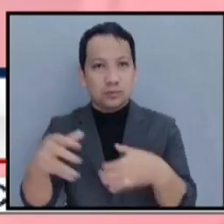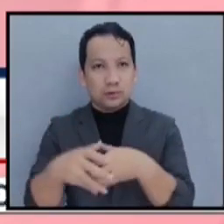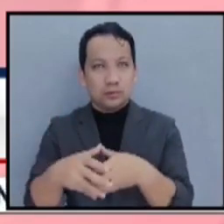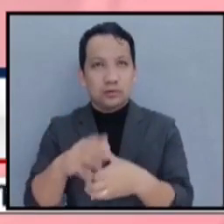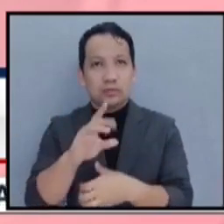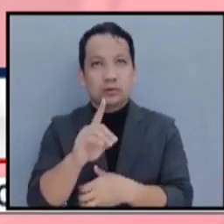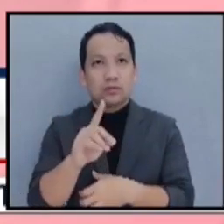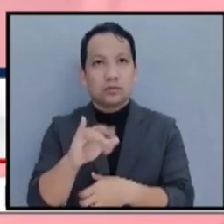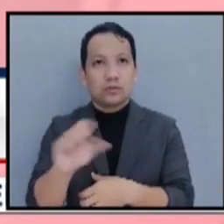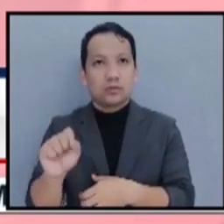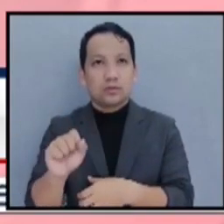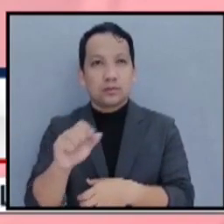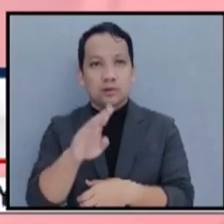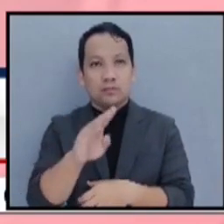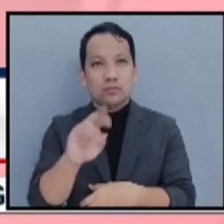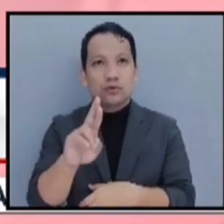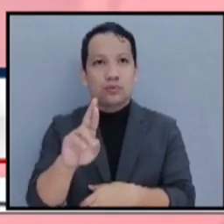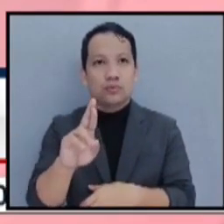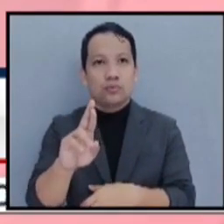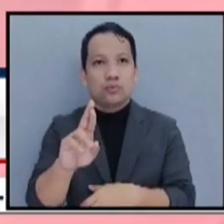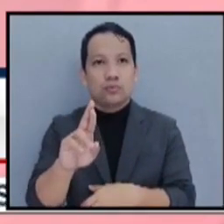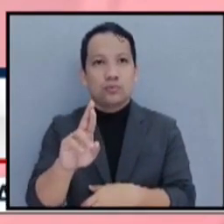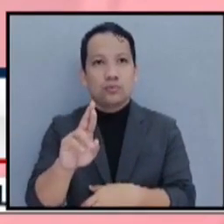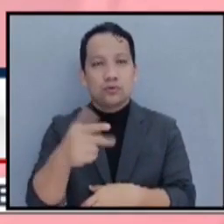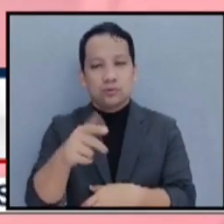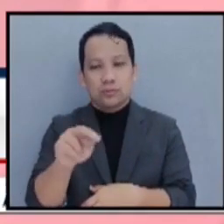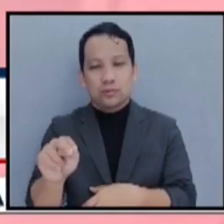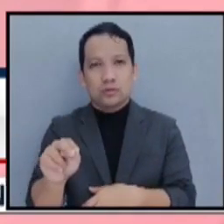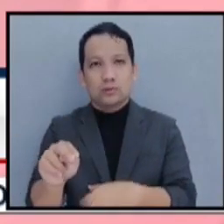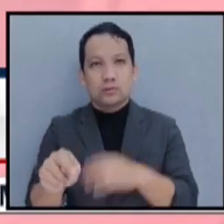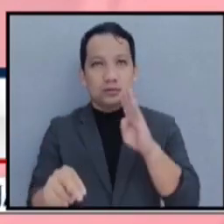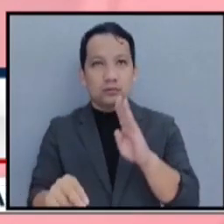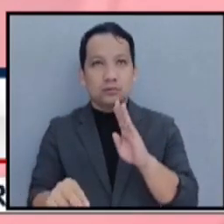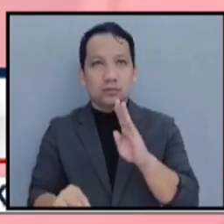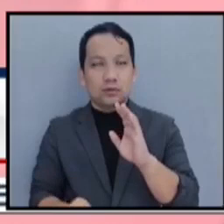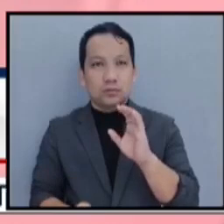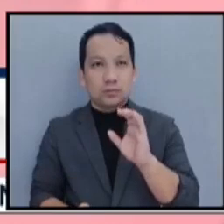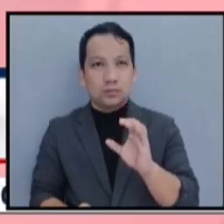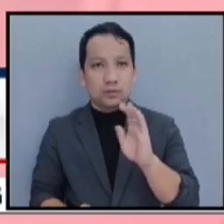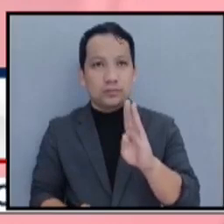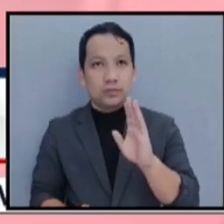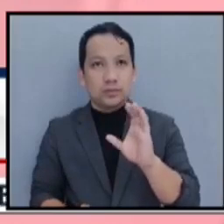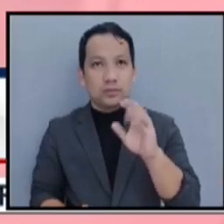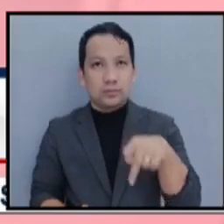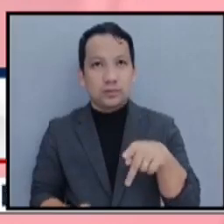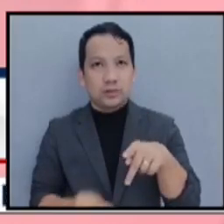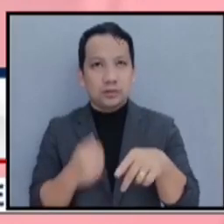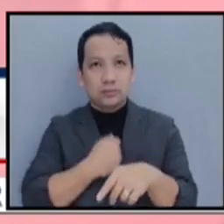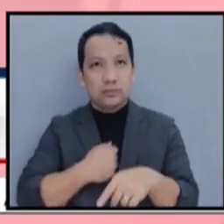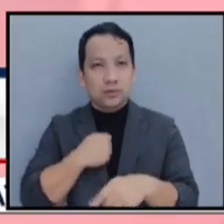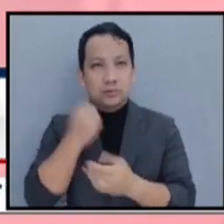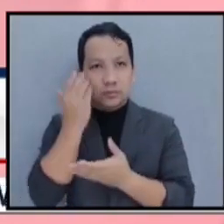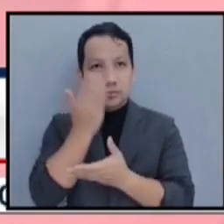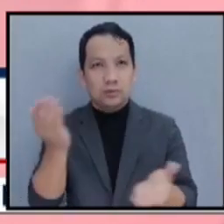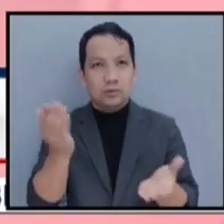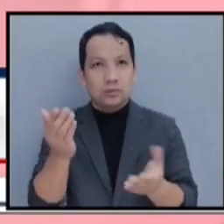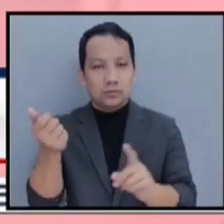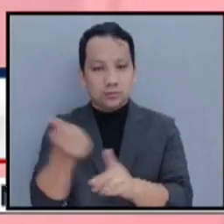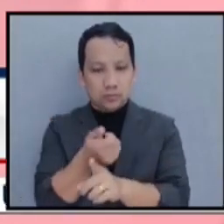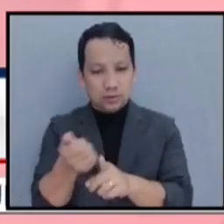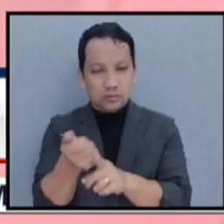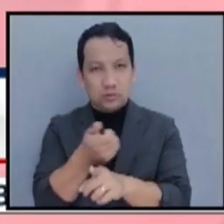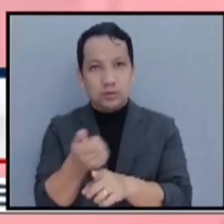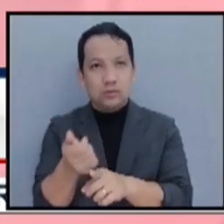of Borongan. Ayon sa CBCP, muling humihingi ng paumanhin si Pope Francis sa mga pang-aabuso ng mga